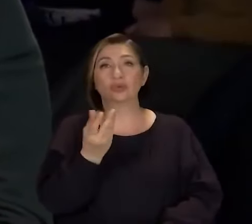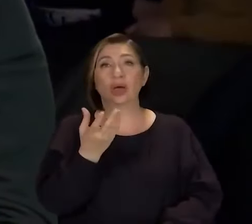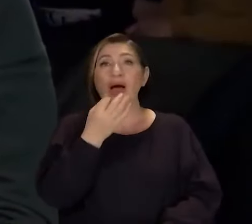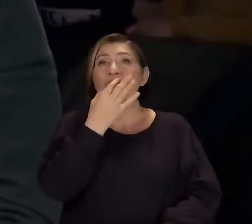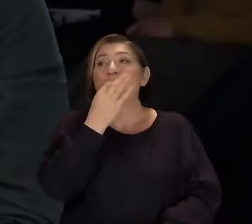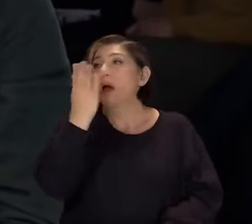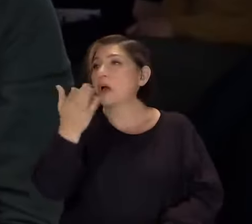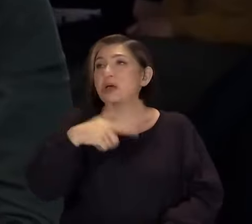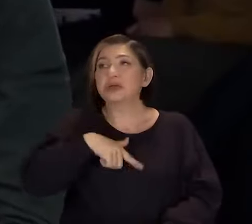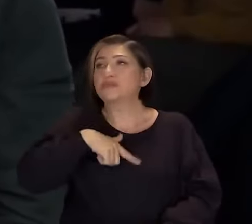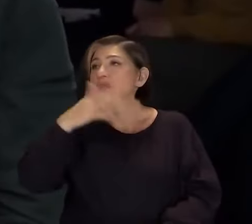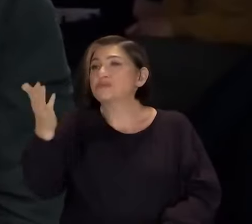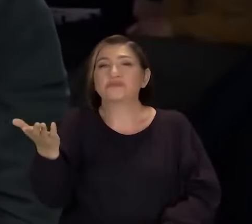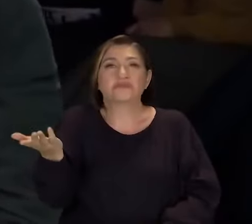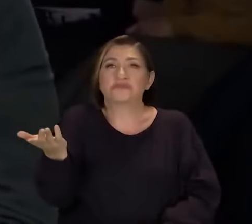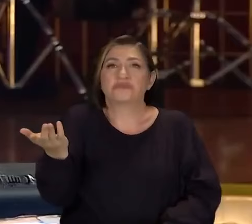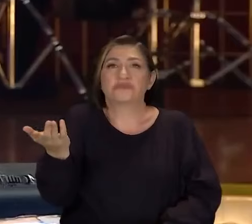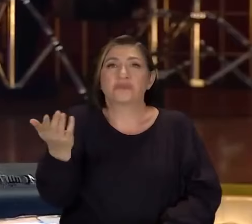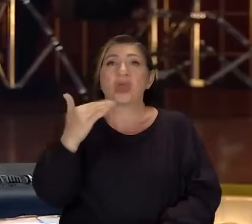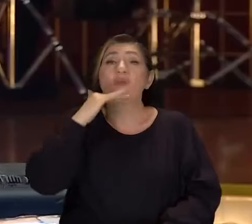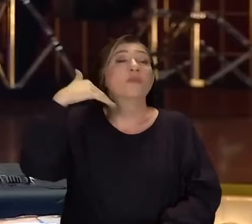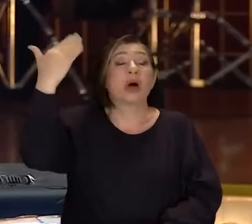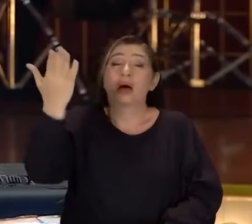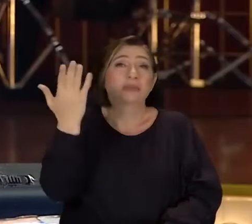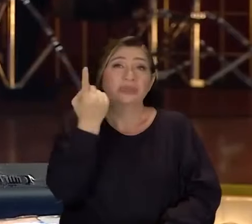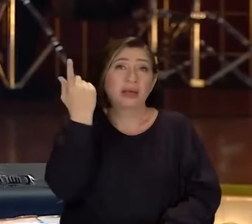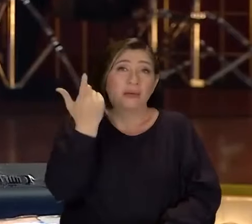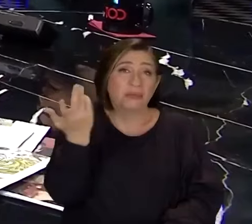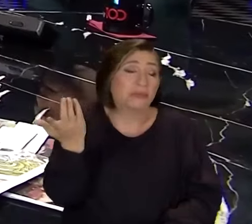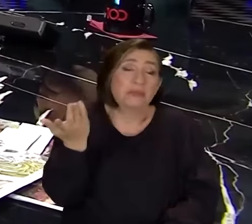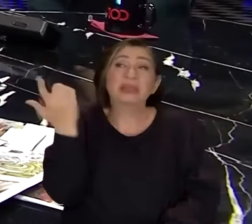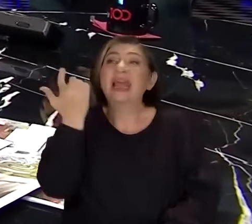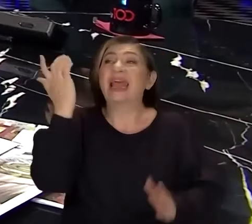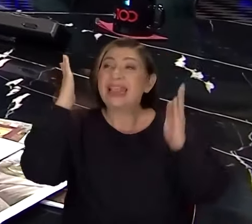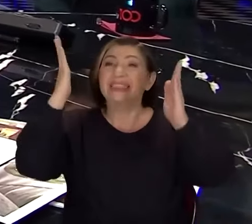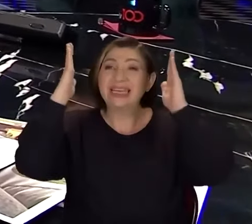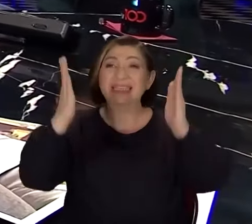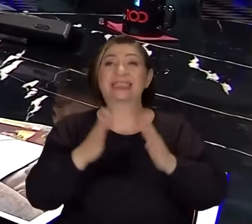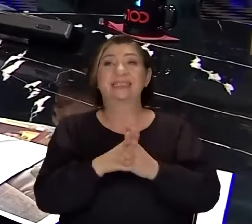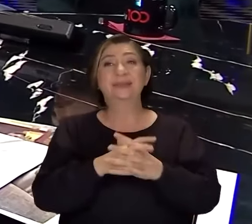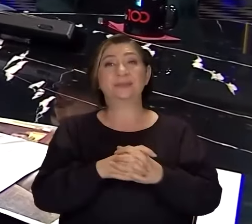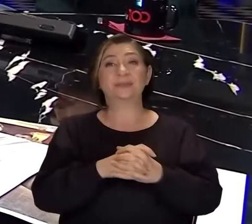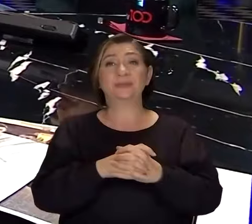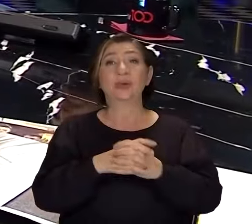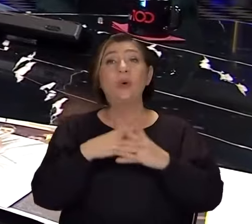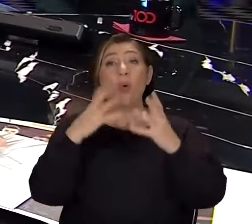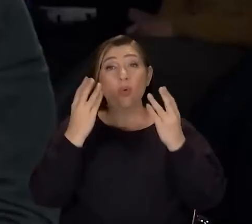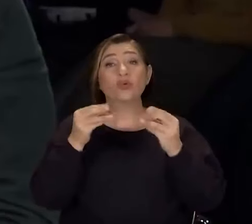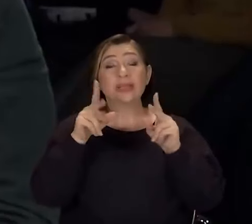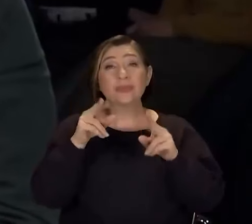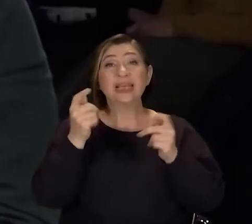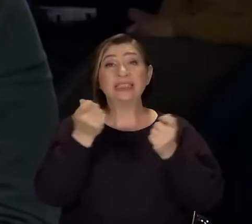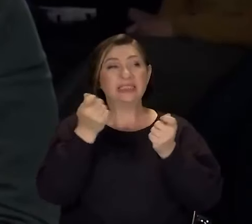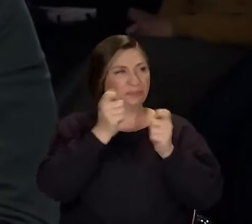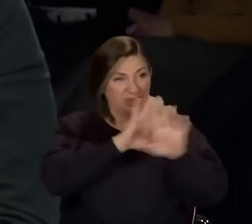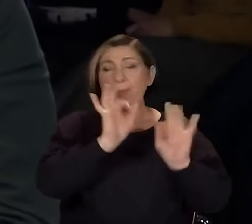yani Ankara'ya, İzmir'e, yurt dışına herhangi bir yere. Nereye gidersen git. Mümkün olduğu kadar hemen gidip